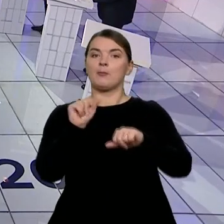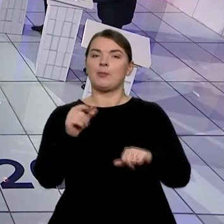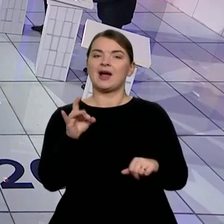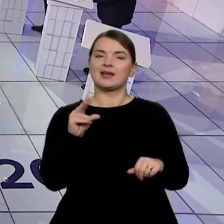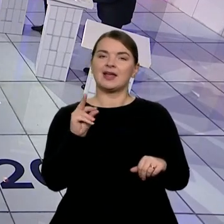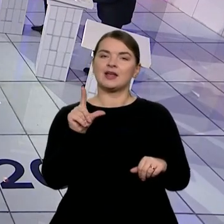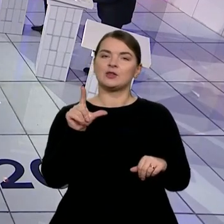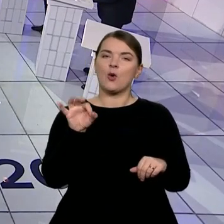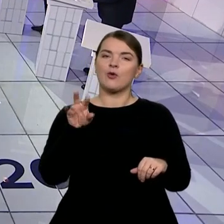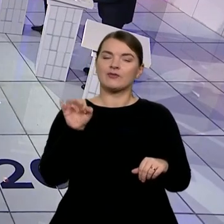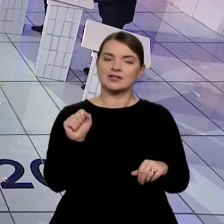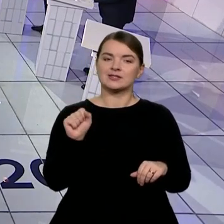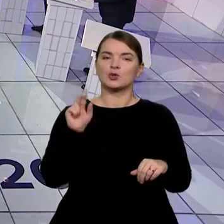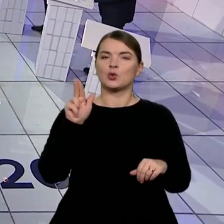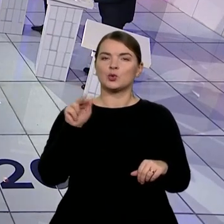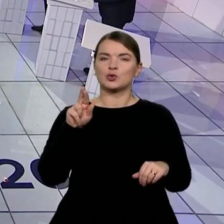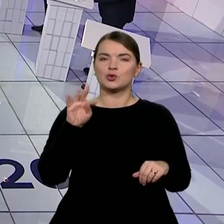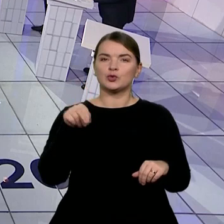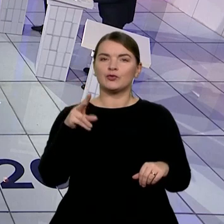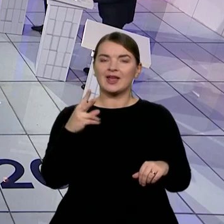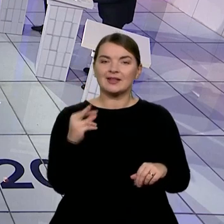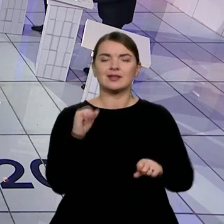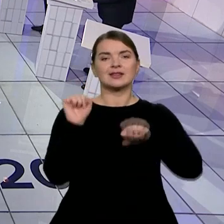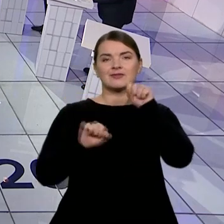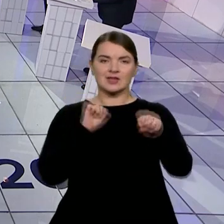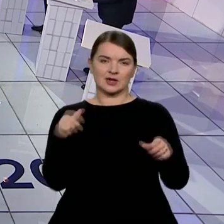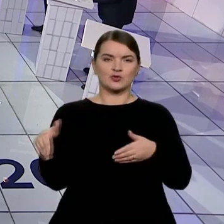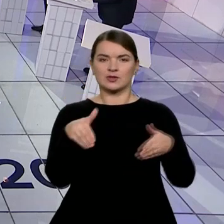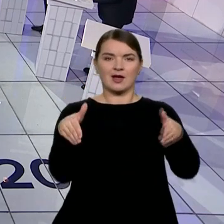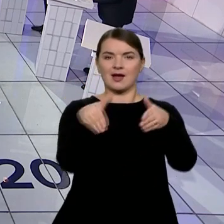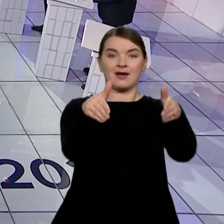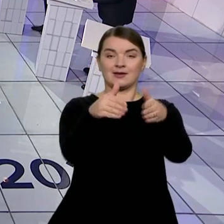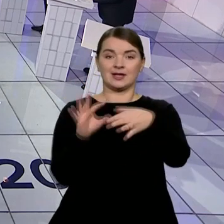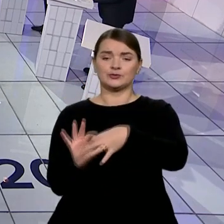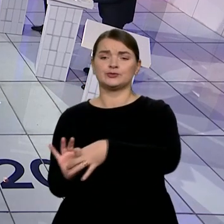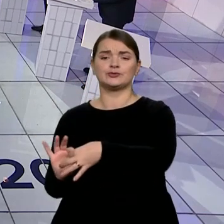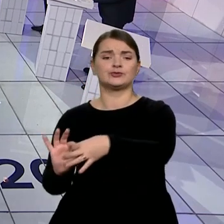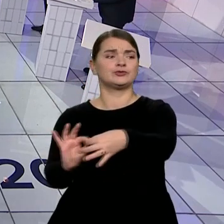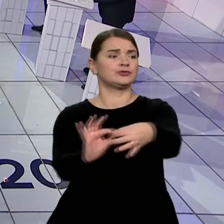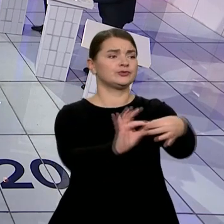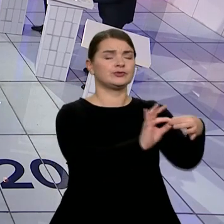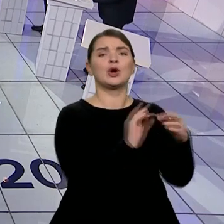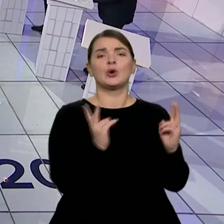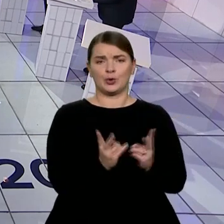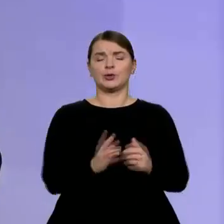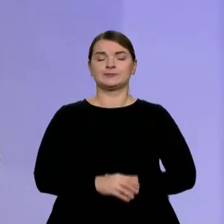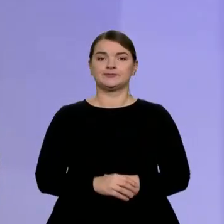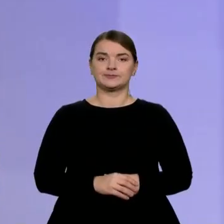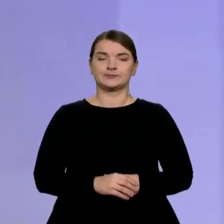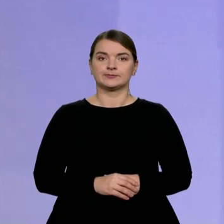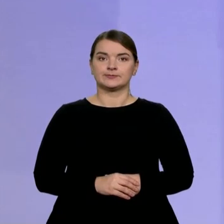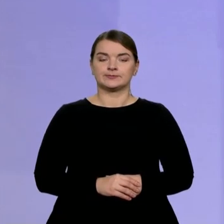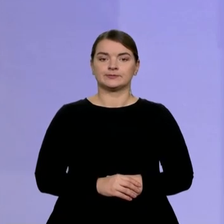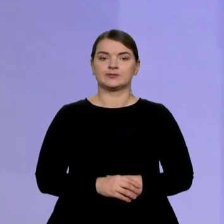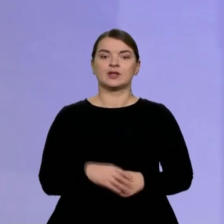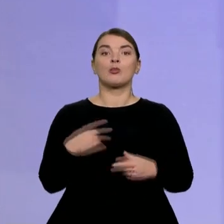Kurtuvėnų, gyvenvietę dviračių taku ir taip dar labiau tai įveiklintumėt. Bei, manau, kad privalomas